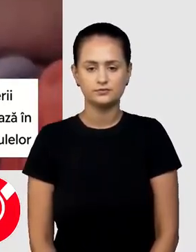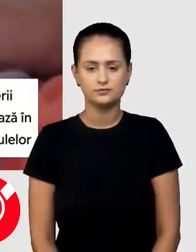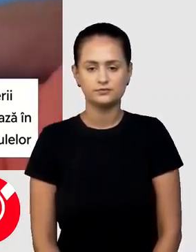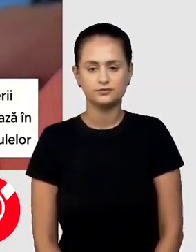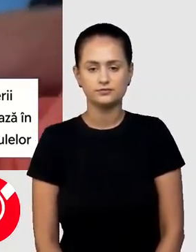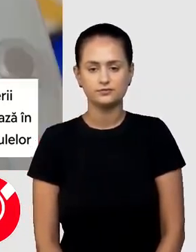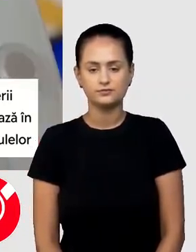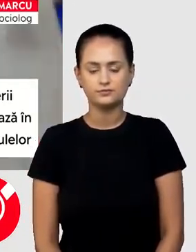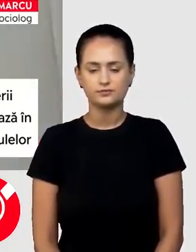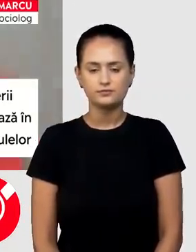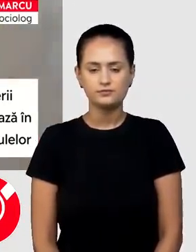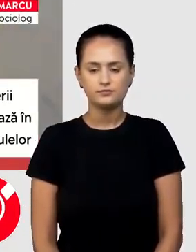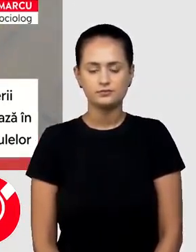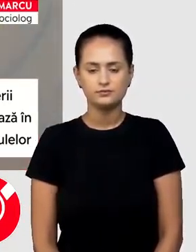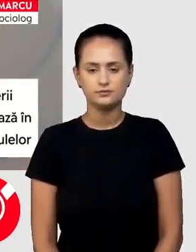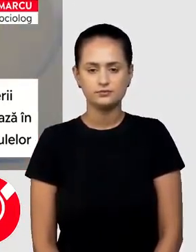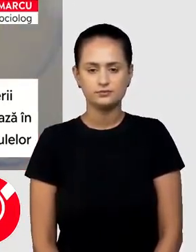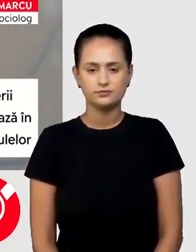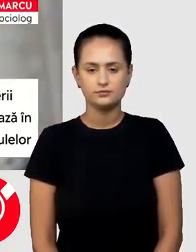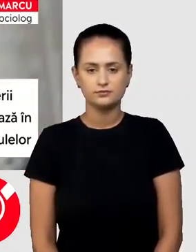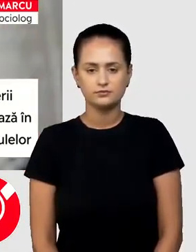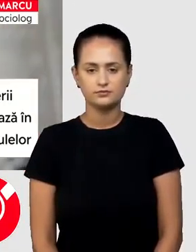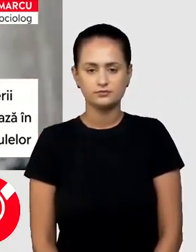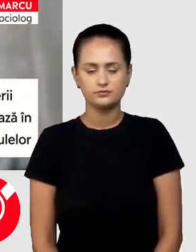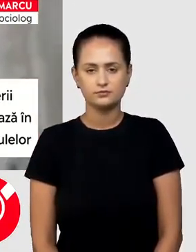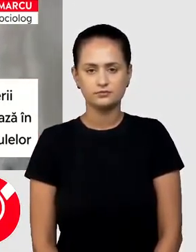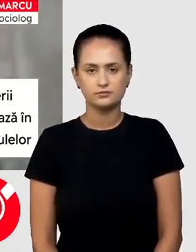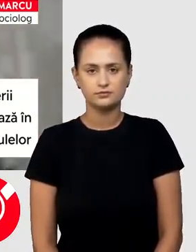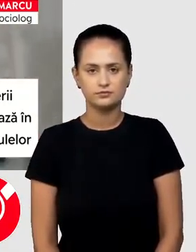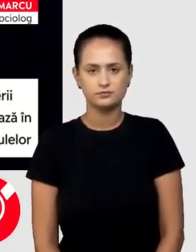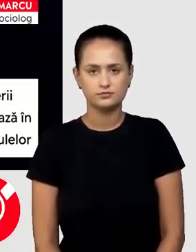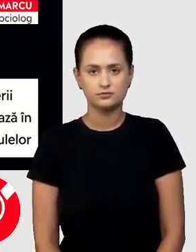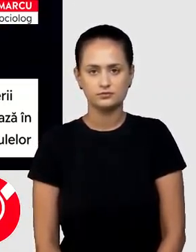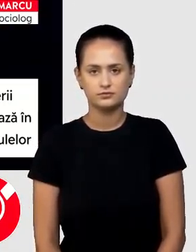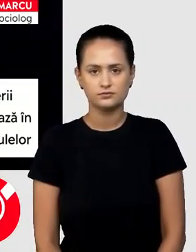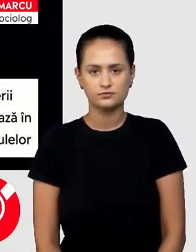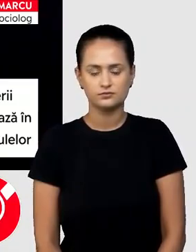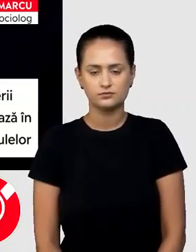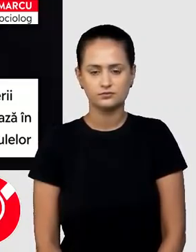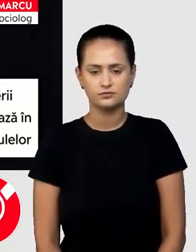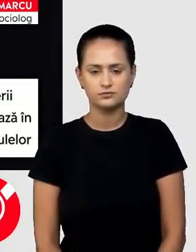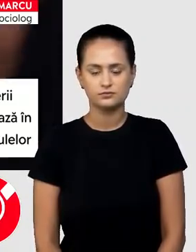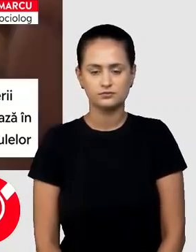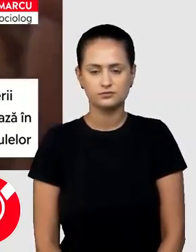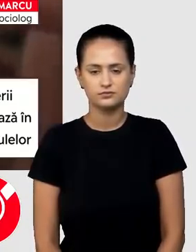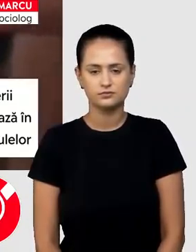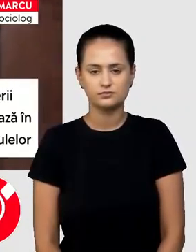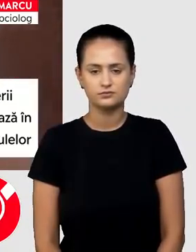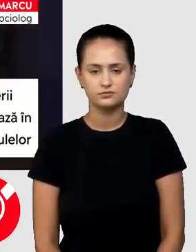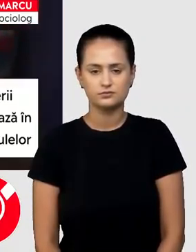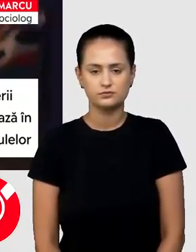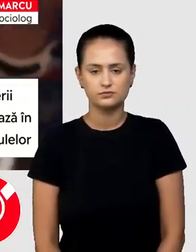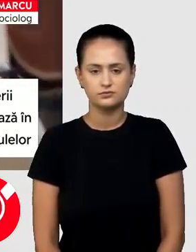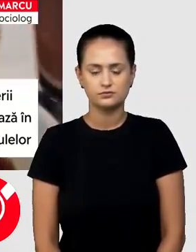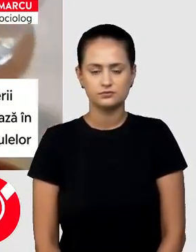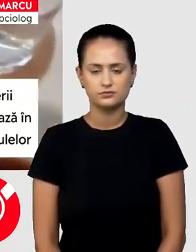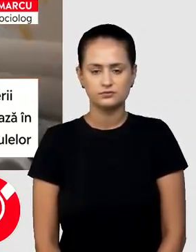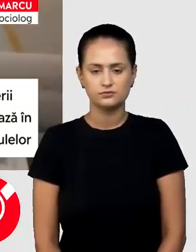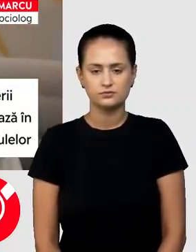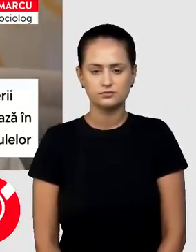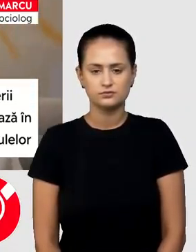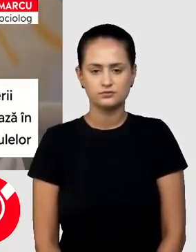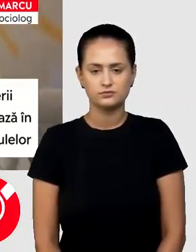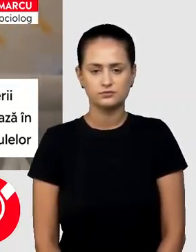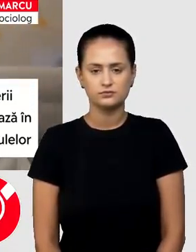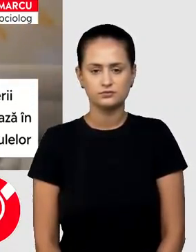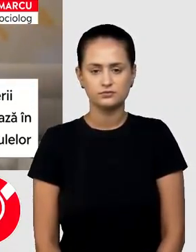La noi, pentru că la noi ne permitem să facem o analiză mult mai detaliată a rezultatelor și aș începe să spun că când ne referim